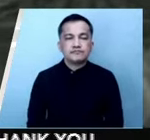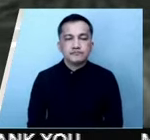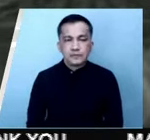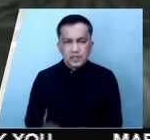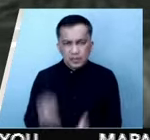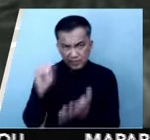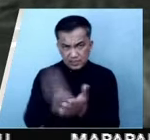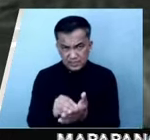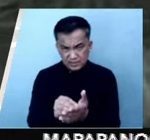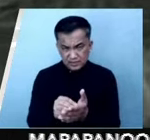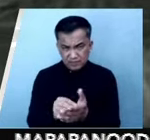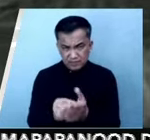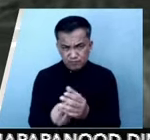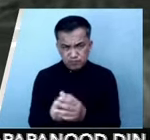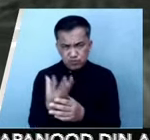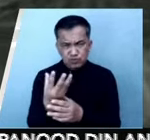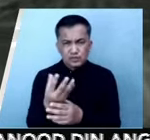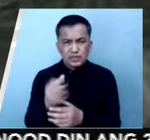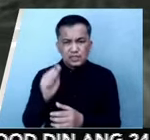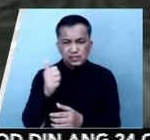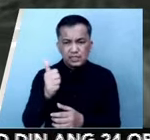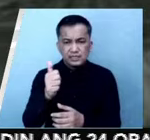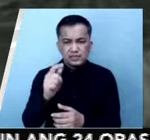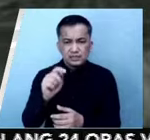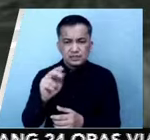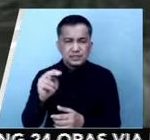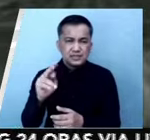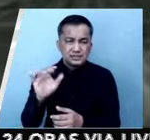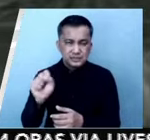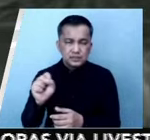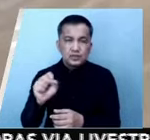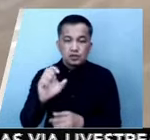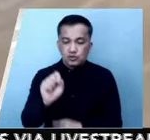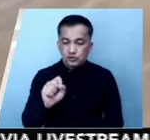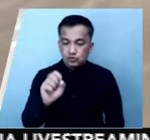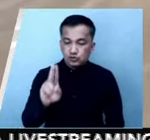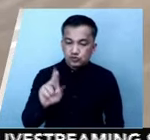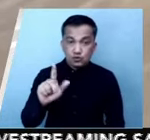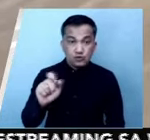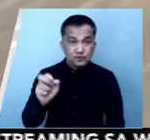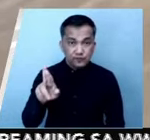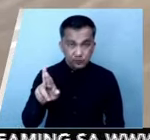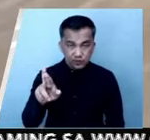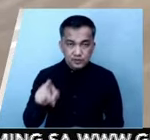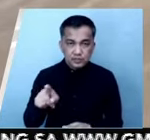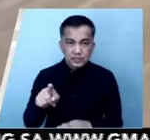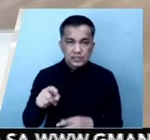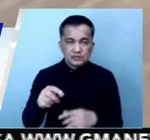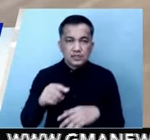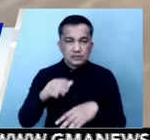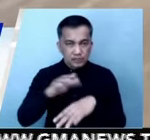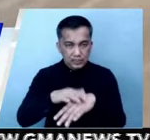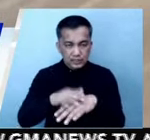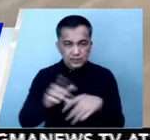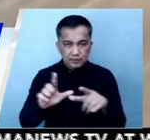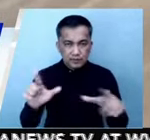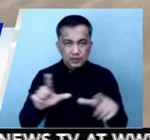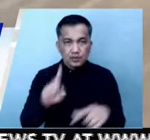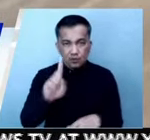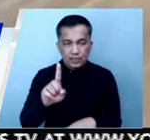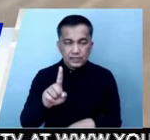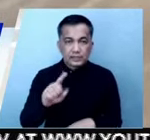pagbuga ng nasa 10,000 tonelada ng sulfur dioxide. Nananatili sa Alert Level 1 ang Bulkang Taal ayon sa FIVOX.